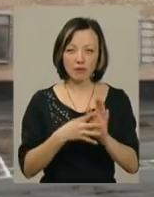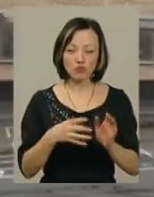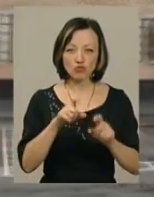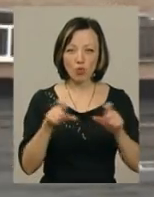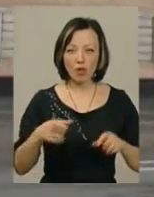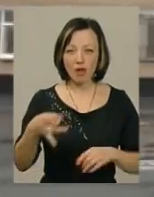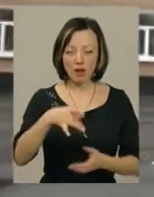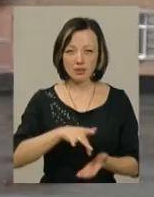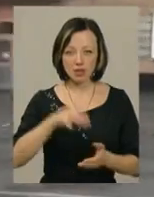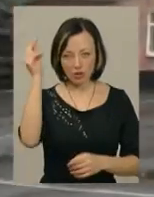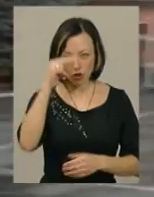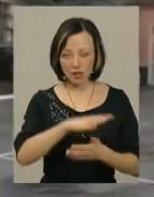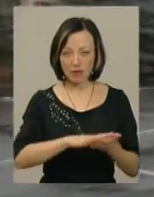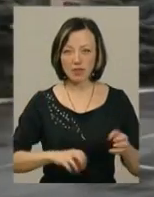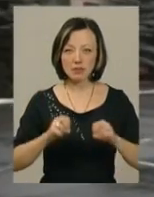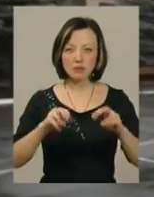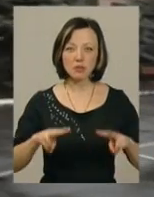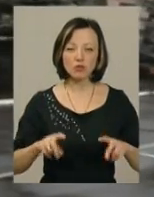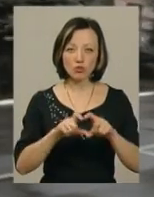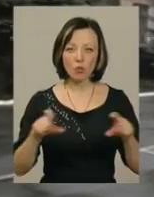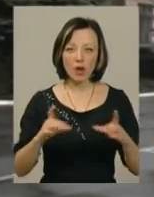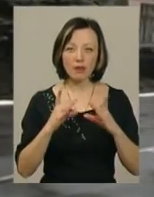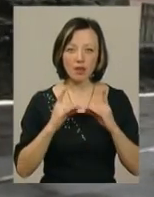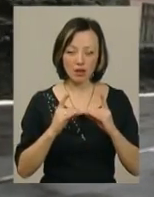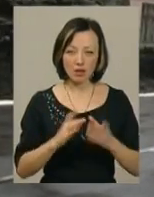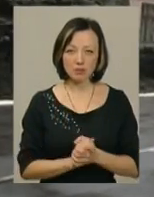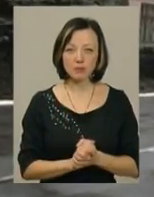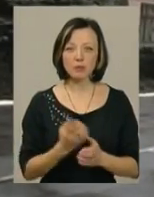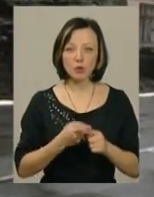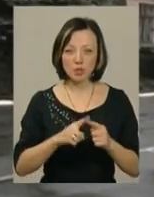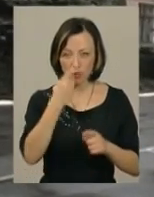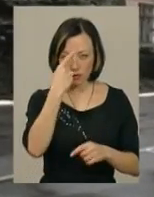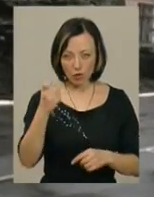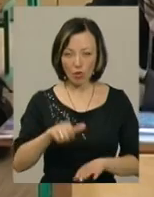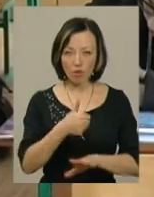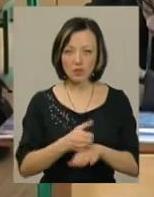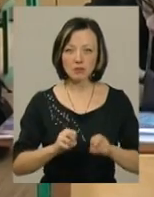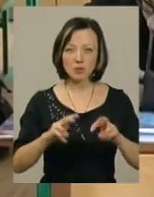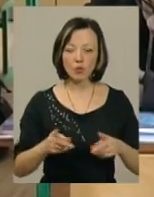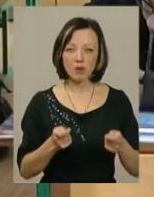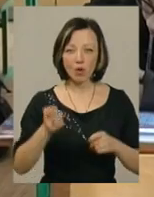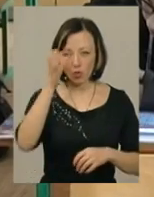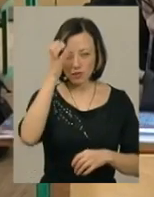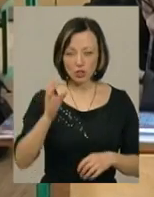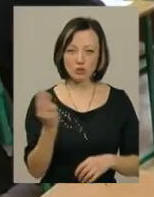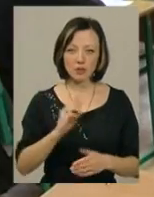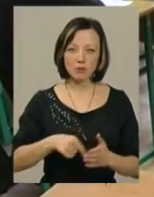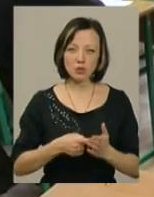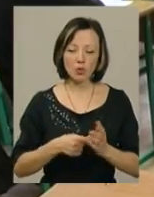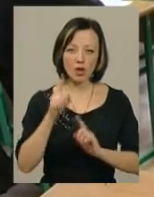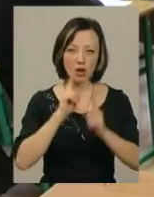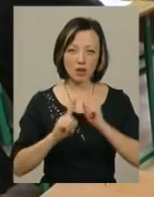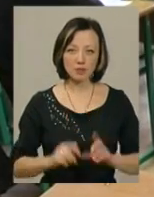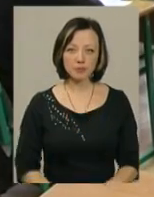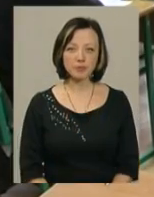райцентру. Навчання триватиме лише у спеціалізованій школі-інтернаті. Про це повідомила головний спеціаліст управління освіти Шепетівської міської ради